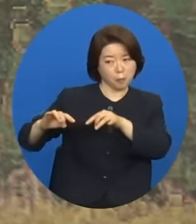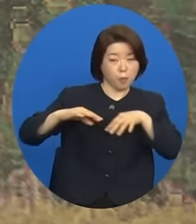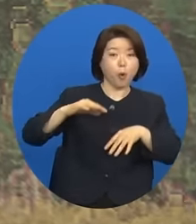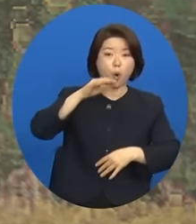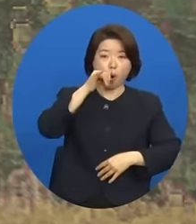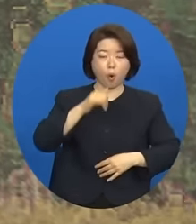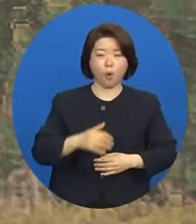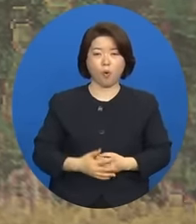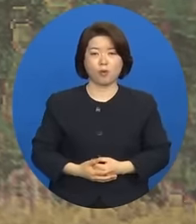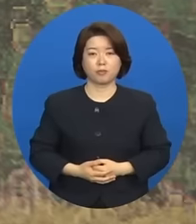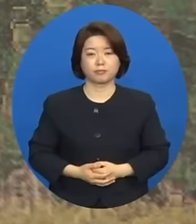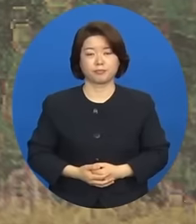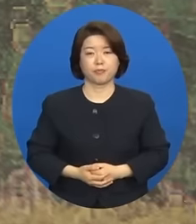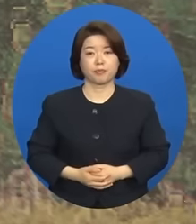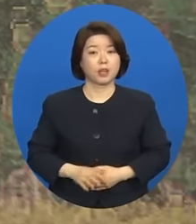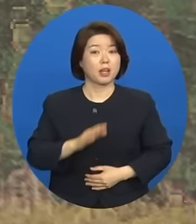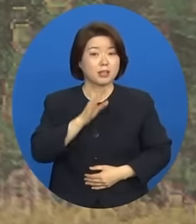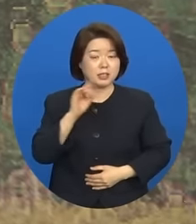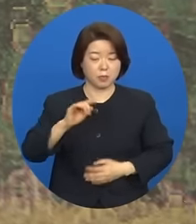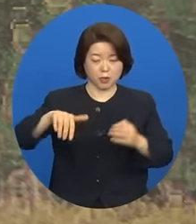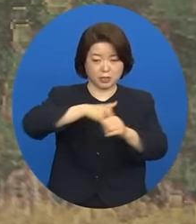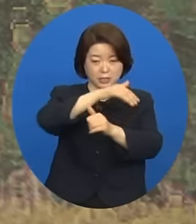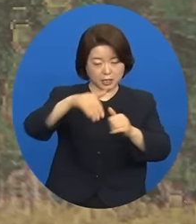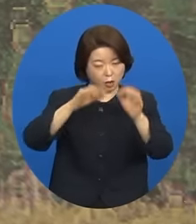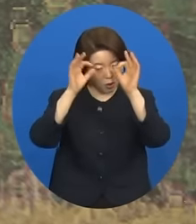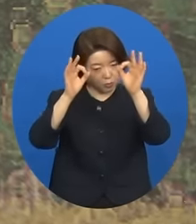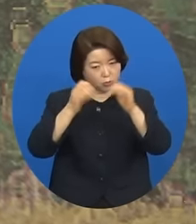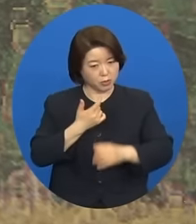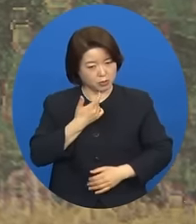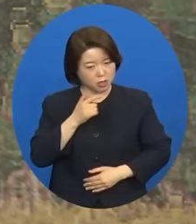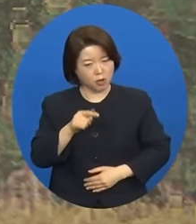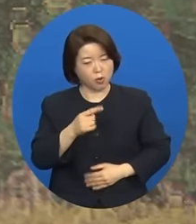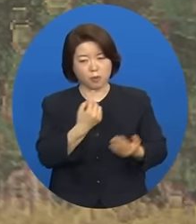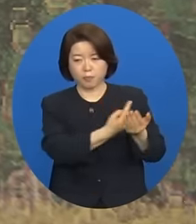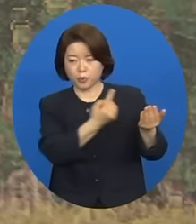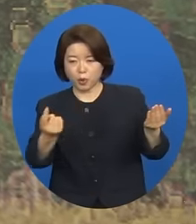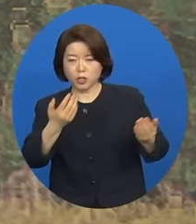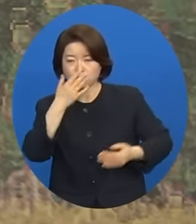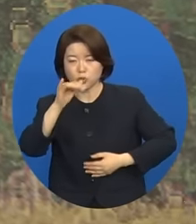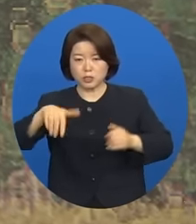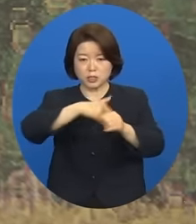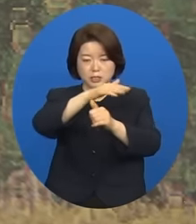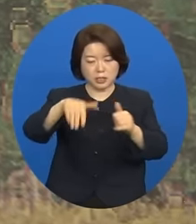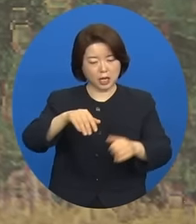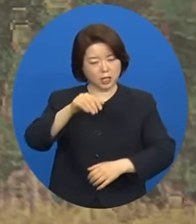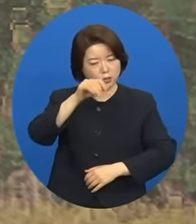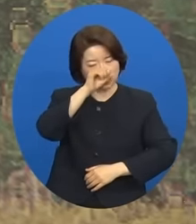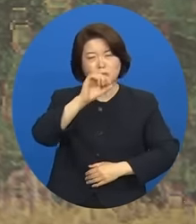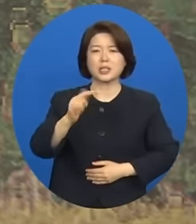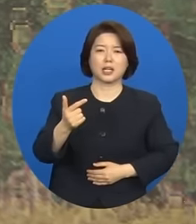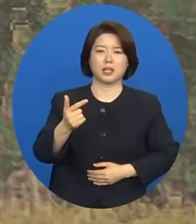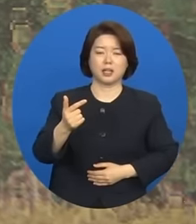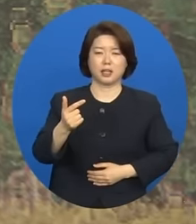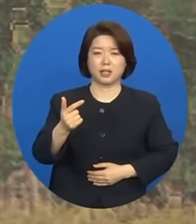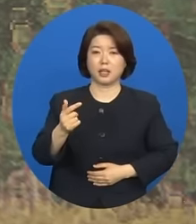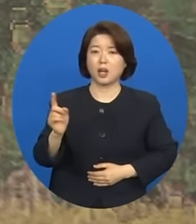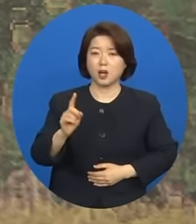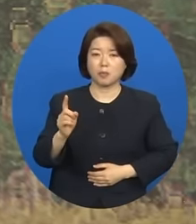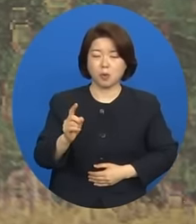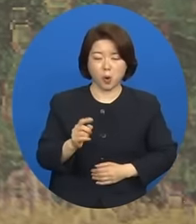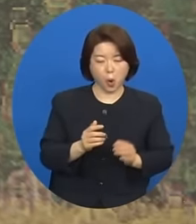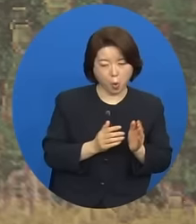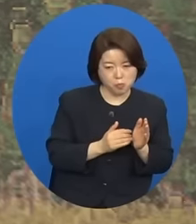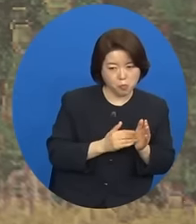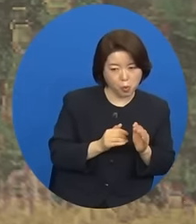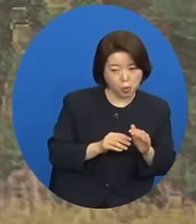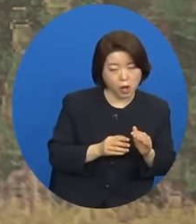해요. 사실 상황적으로 야곱에게는 이 떠날 수 있는 상황이 좋은 편은 아니었습니다. 실제로 이제 몰래 도망하면서